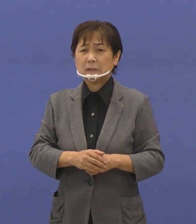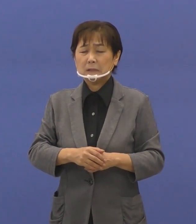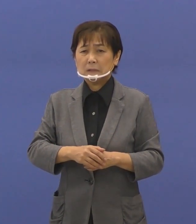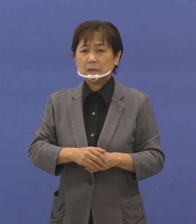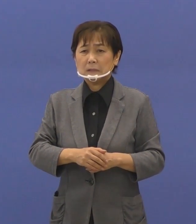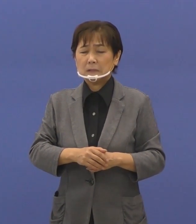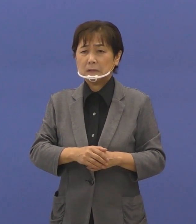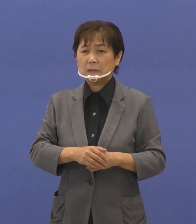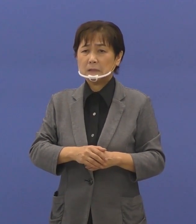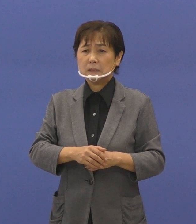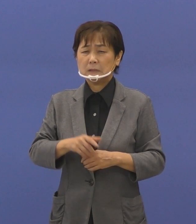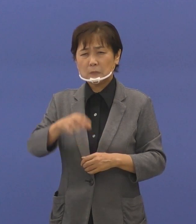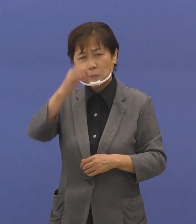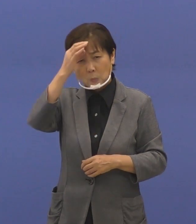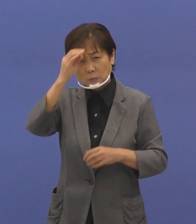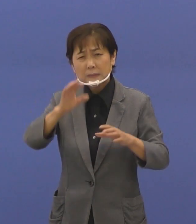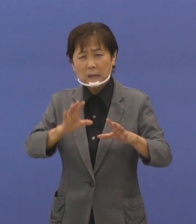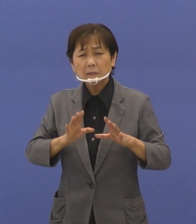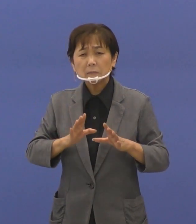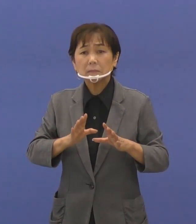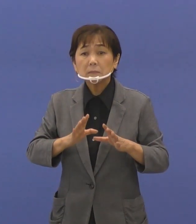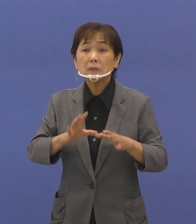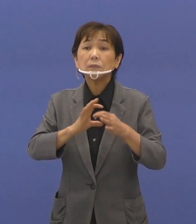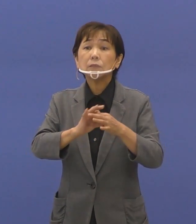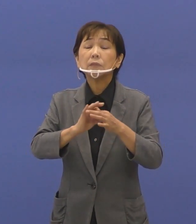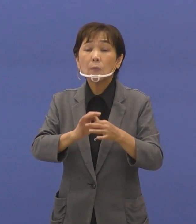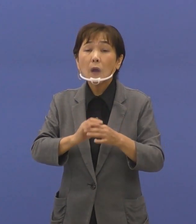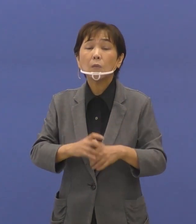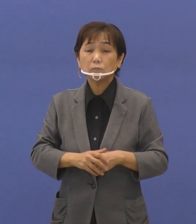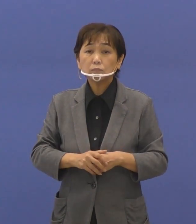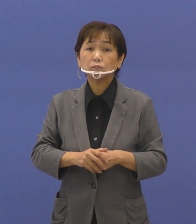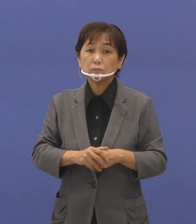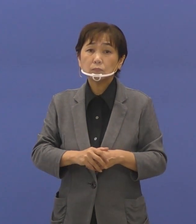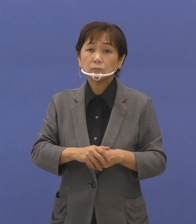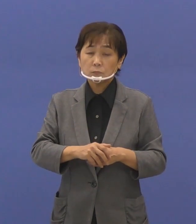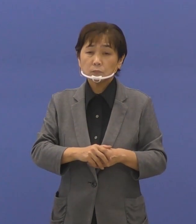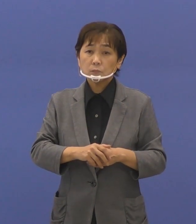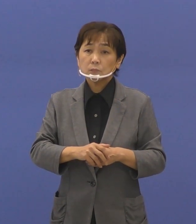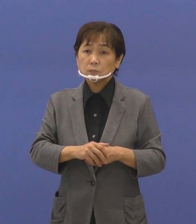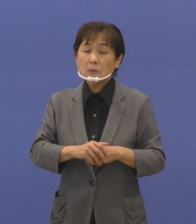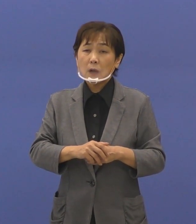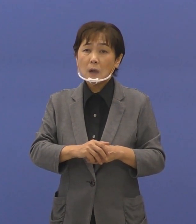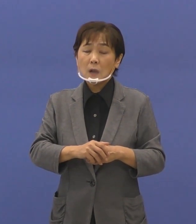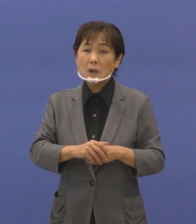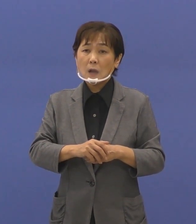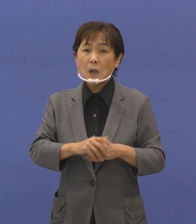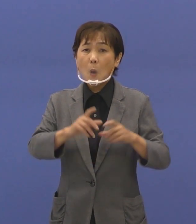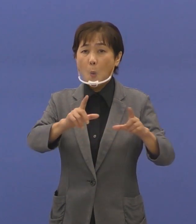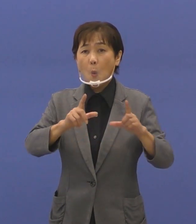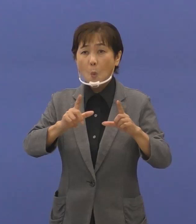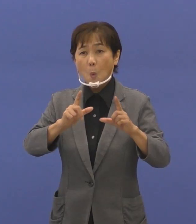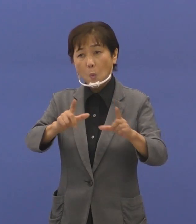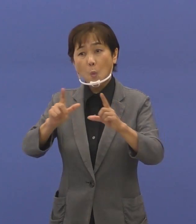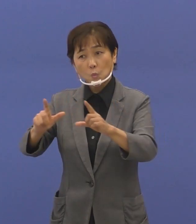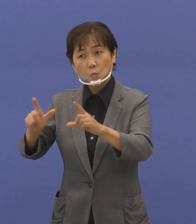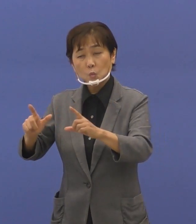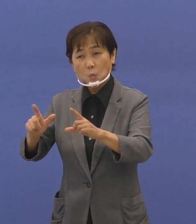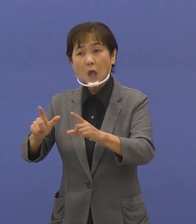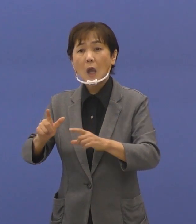は逐一報告があったんですけれども、今現在被害額というんでしょうか、農業関係